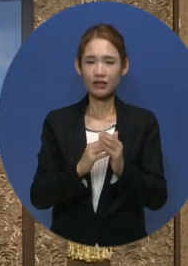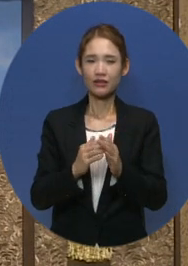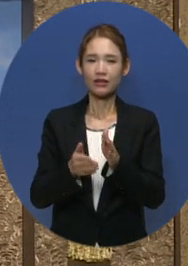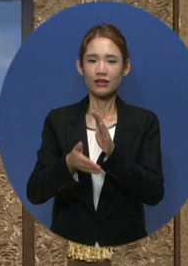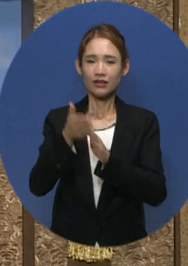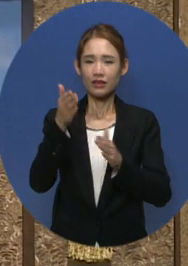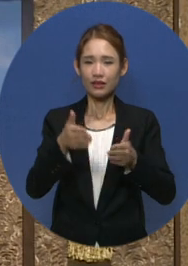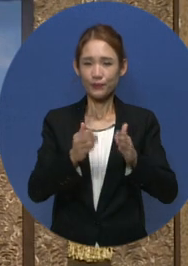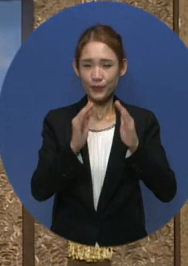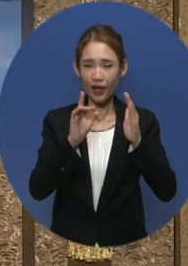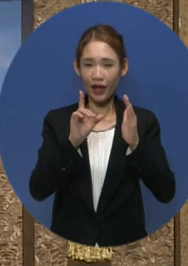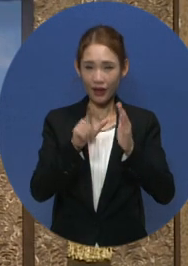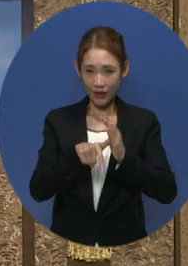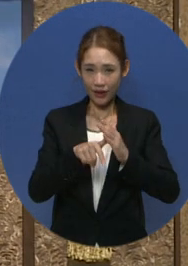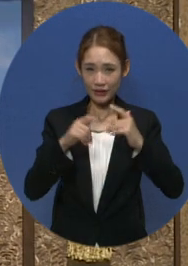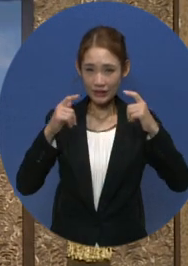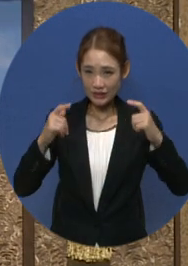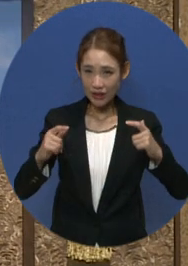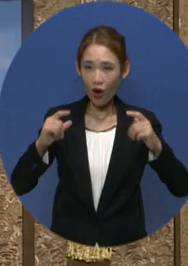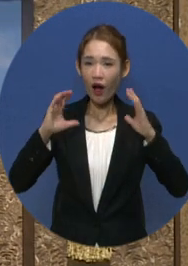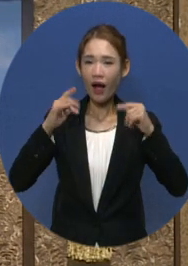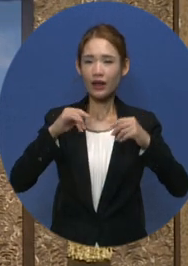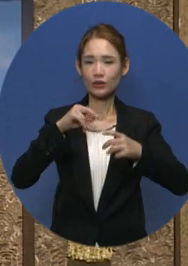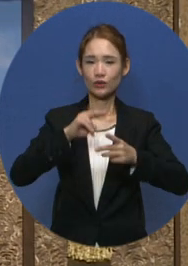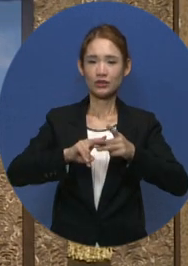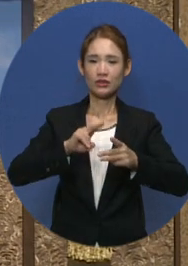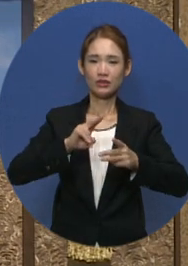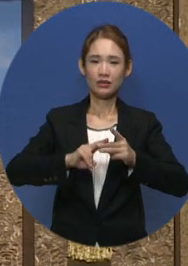네. 이 지역아동센터는